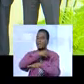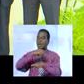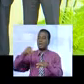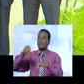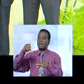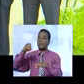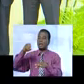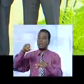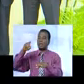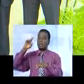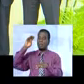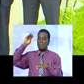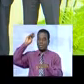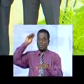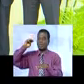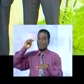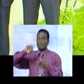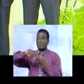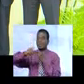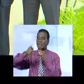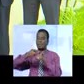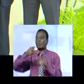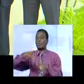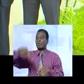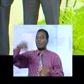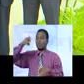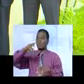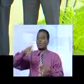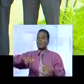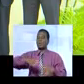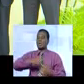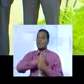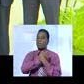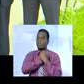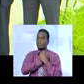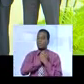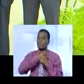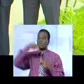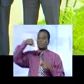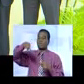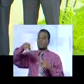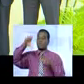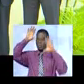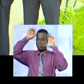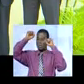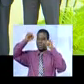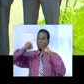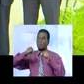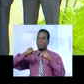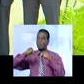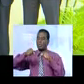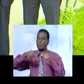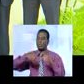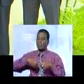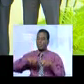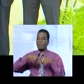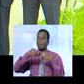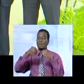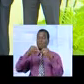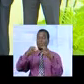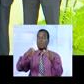message d'amitié et de haute estime que le président Biya a vis-à-vis de